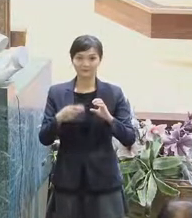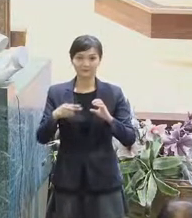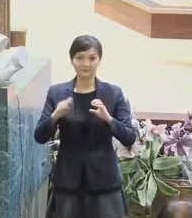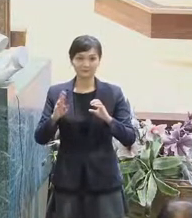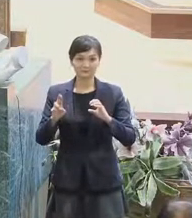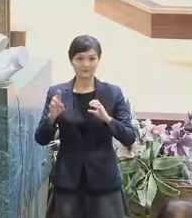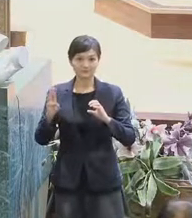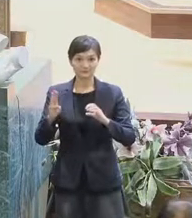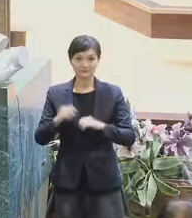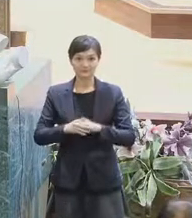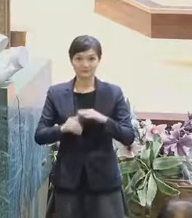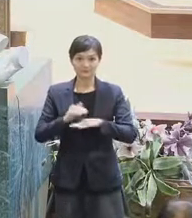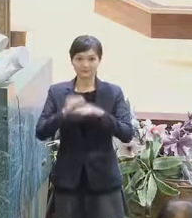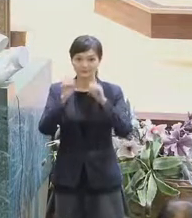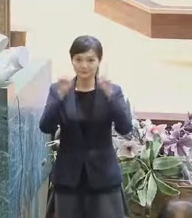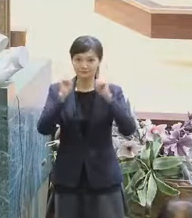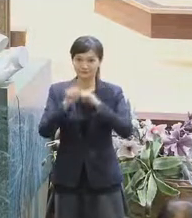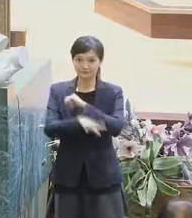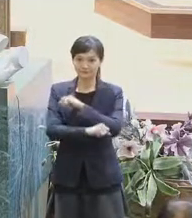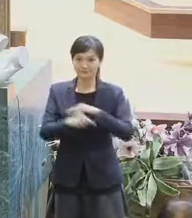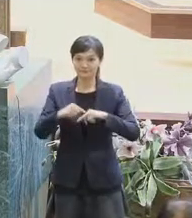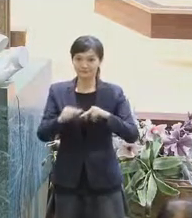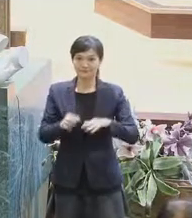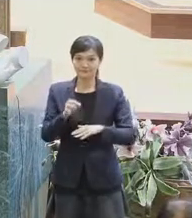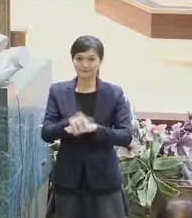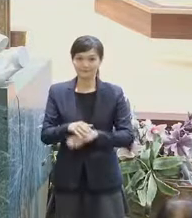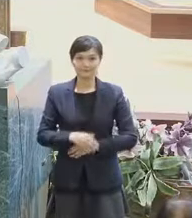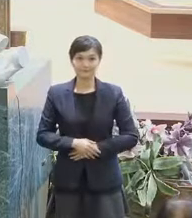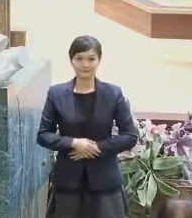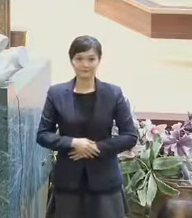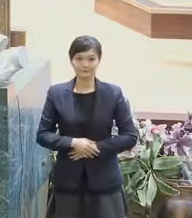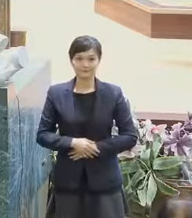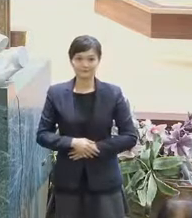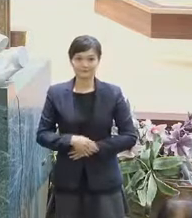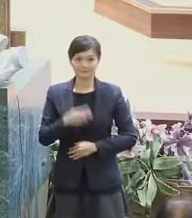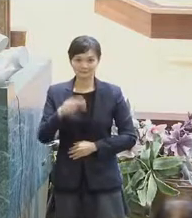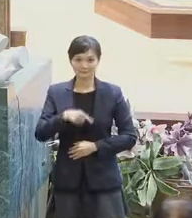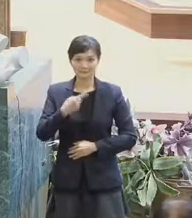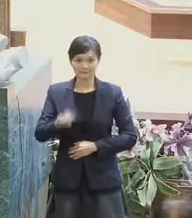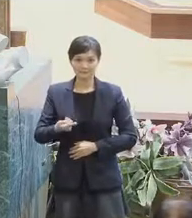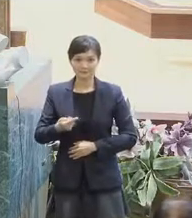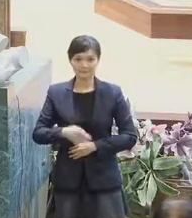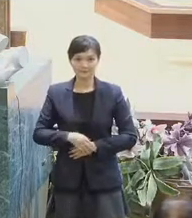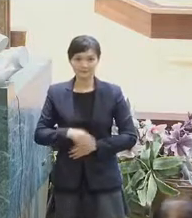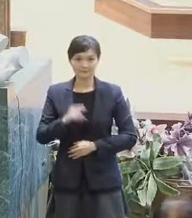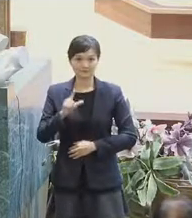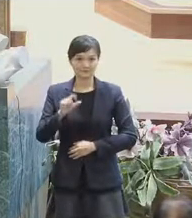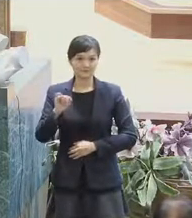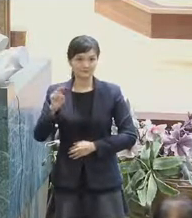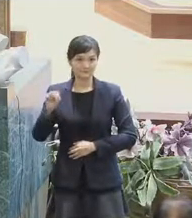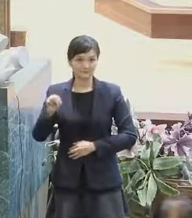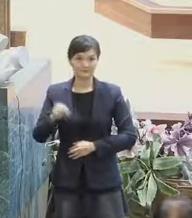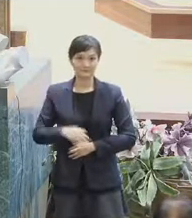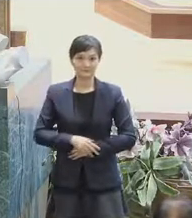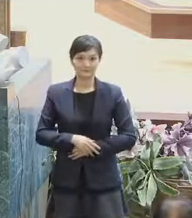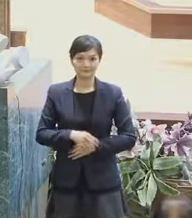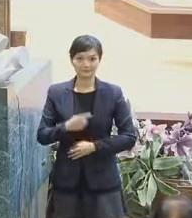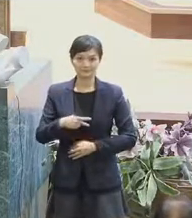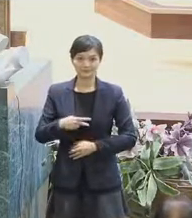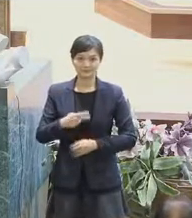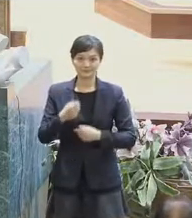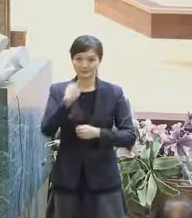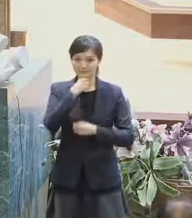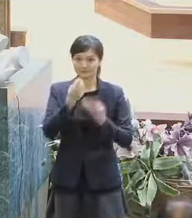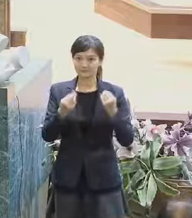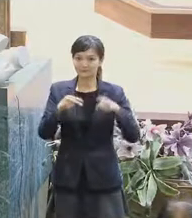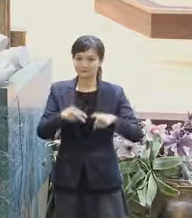，C Hub 成大创意基地的 Jensen 黄元森 ，C Hub 成大创意基地的 Ming。台湾数位与科